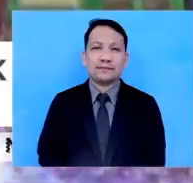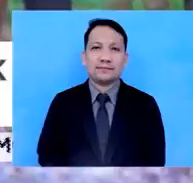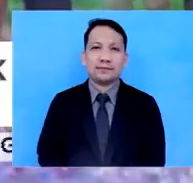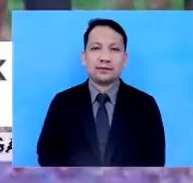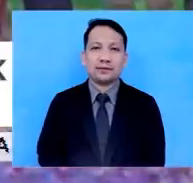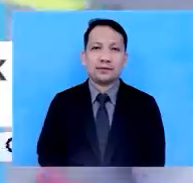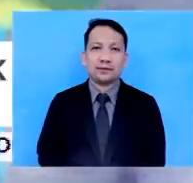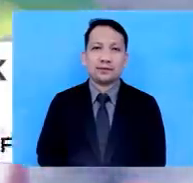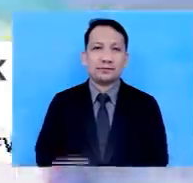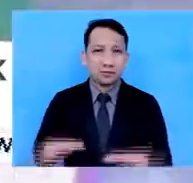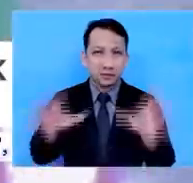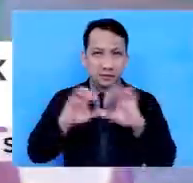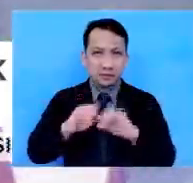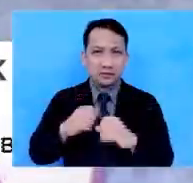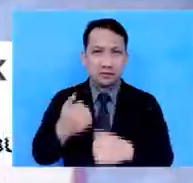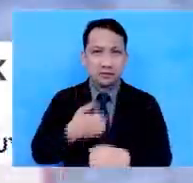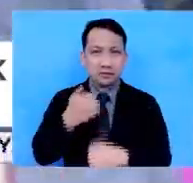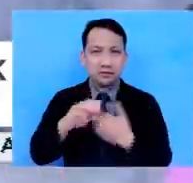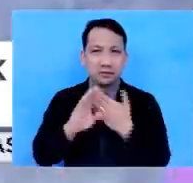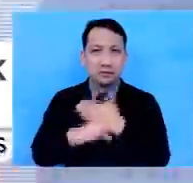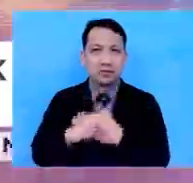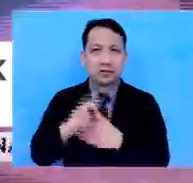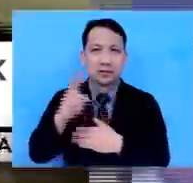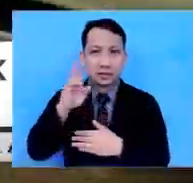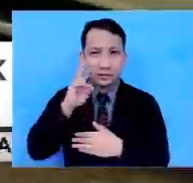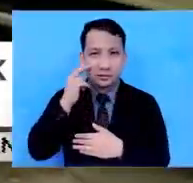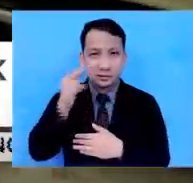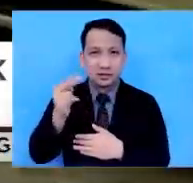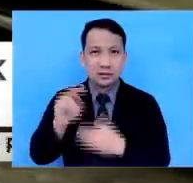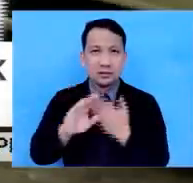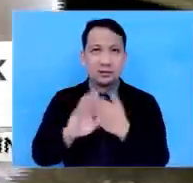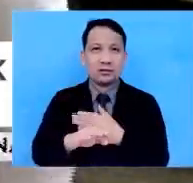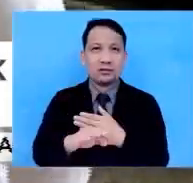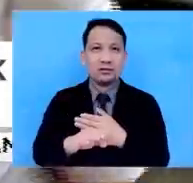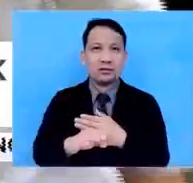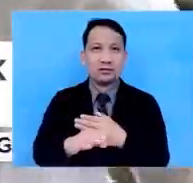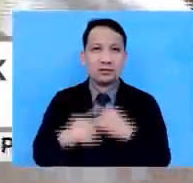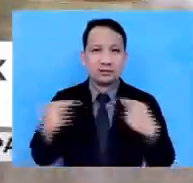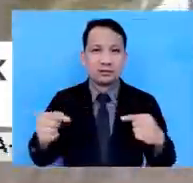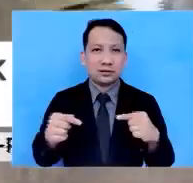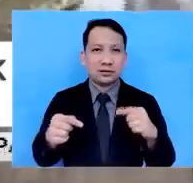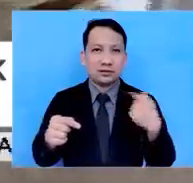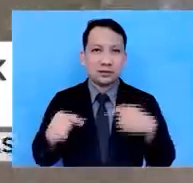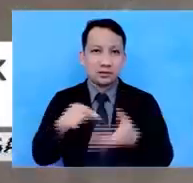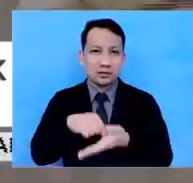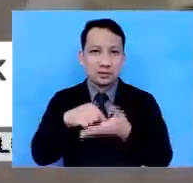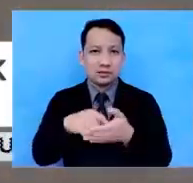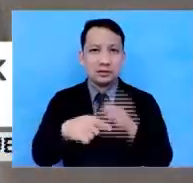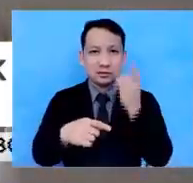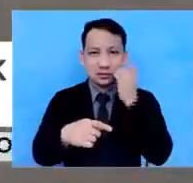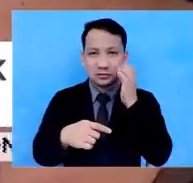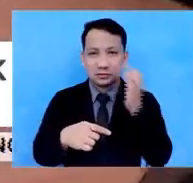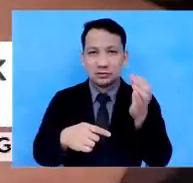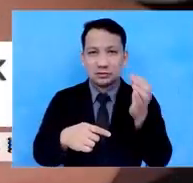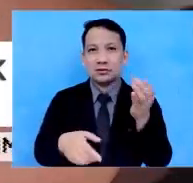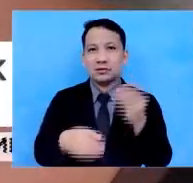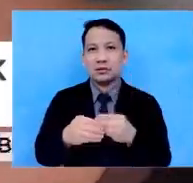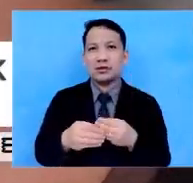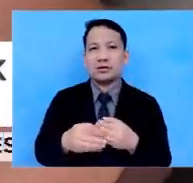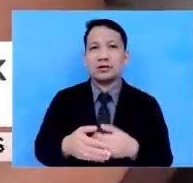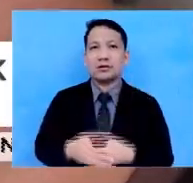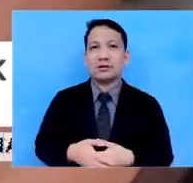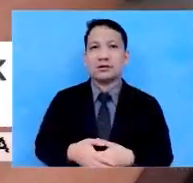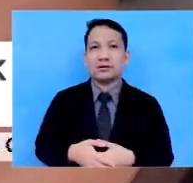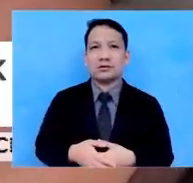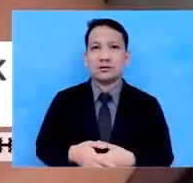Matapos ang kanyang emosyonal na pagbabalik sa It's Showtime, nagpatutsada naman ang dating modelo si Denise Cornejo kay Vong Navarro. Mukhang hindi